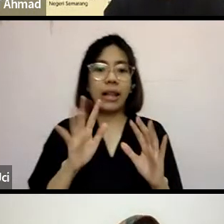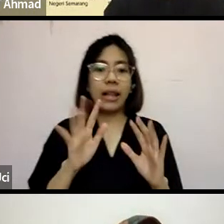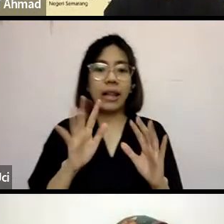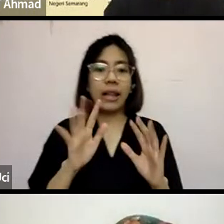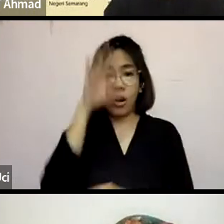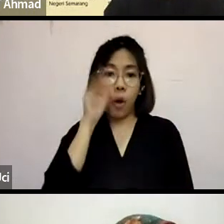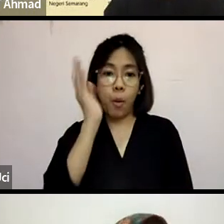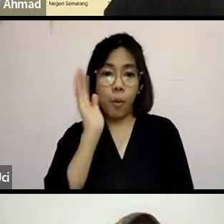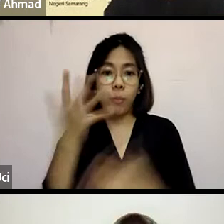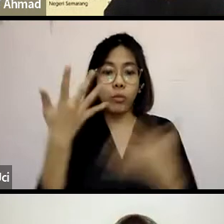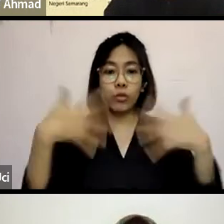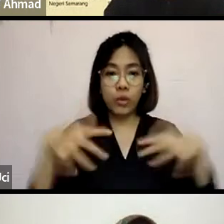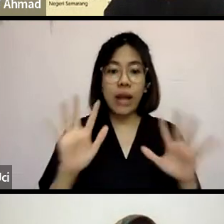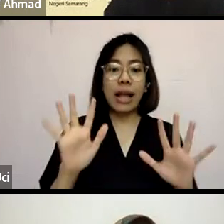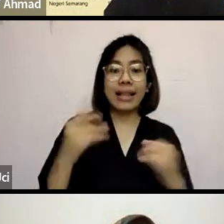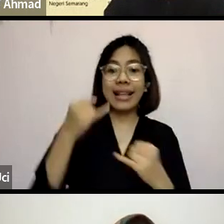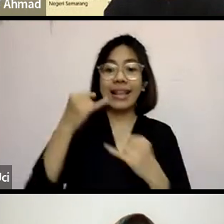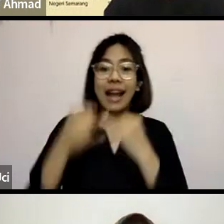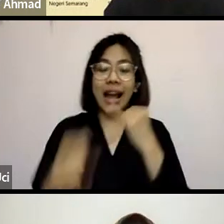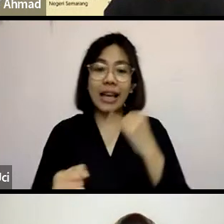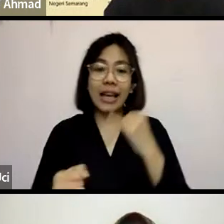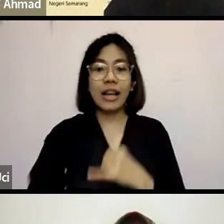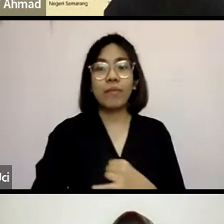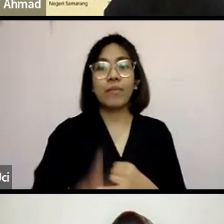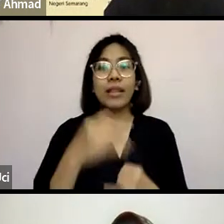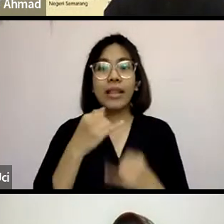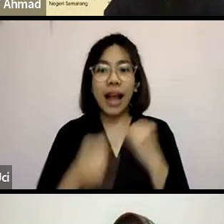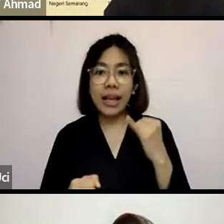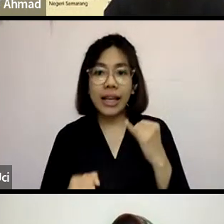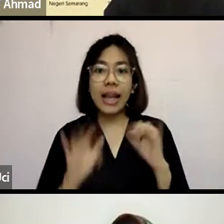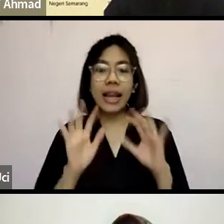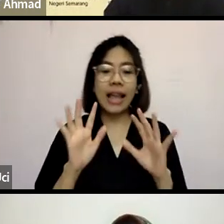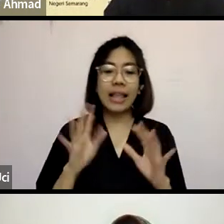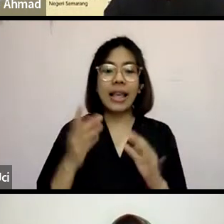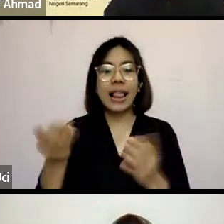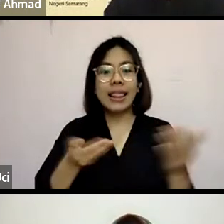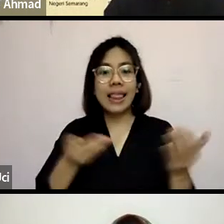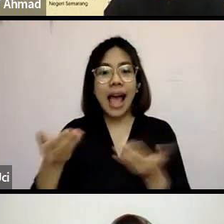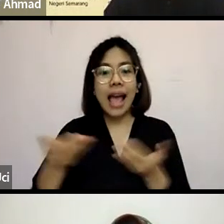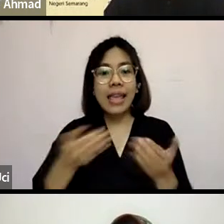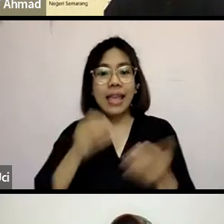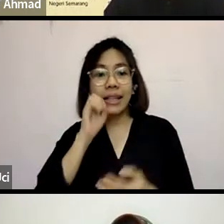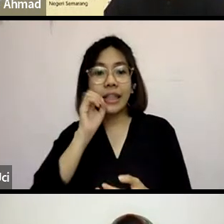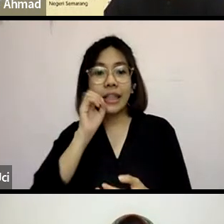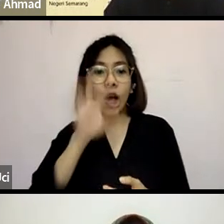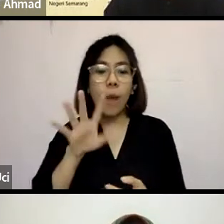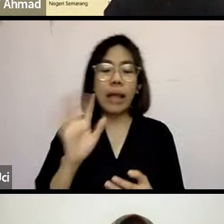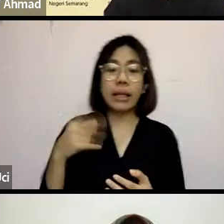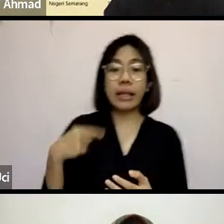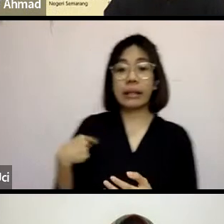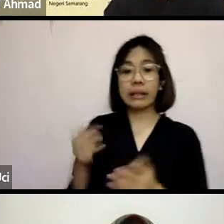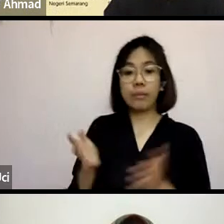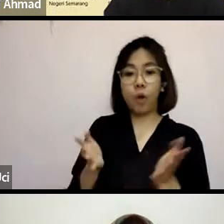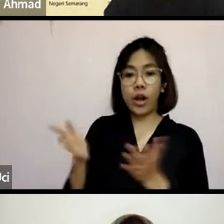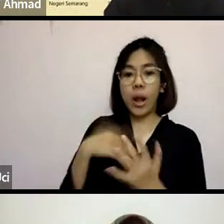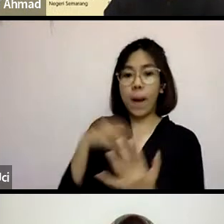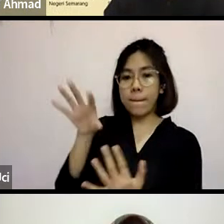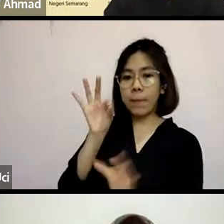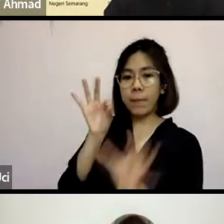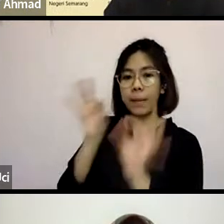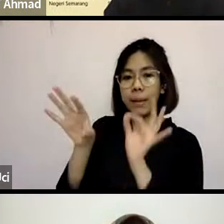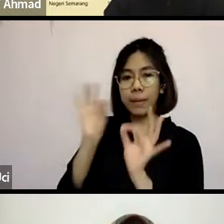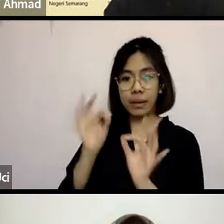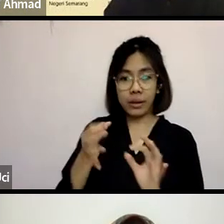akhir nanti saya akan membuka sesi tanya jawab dengan memilih dan membacakan beberapa pertanyaan yang masuk di kolom JNE